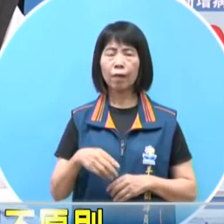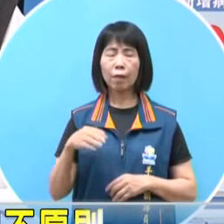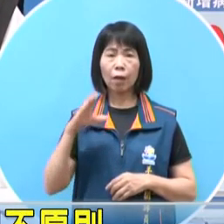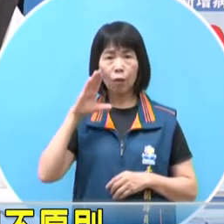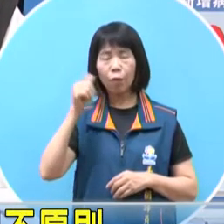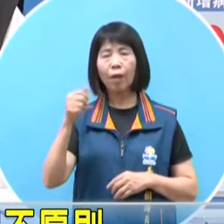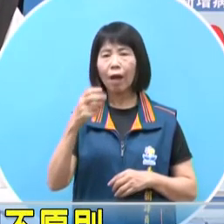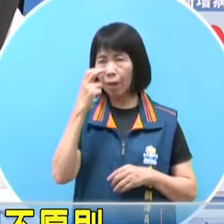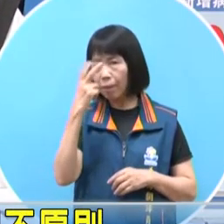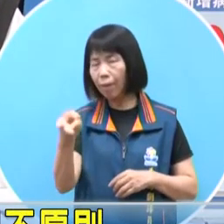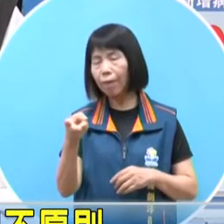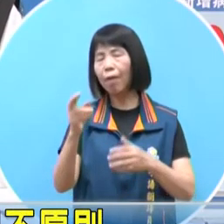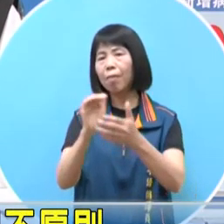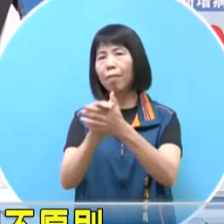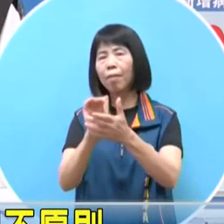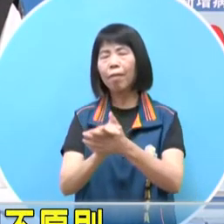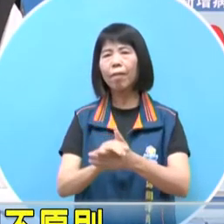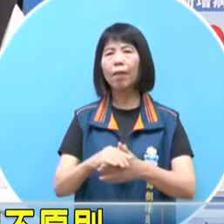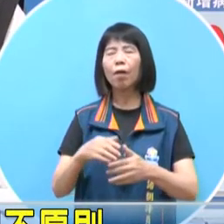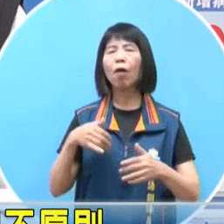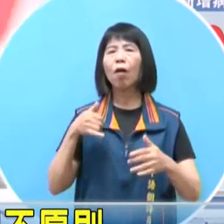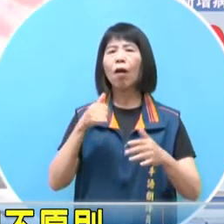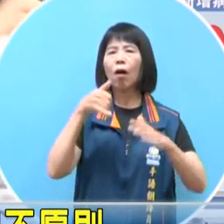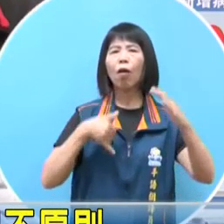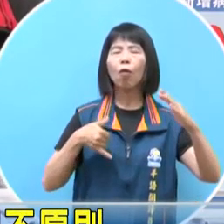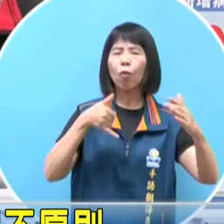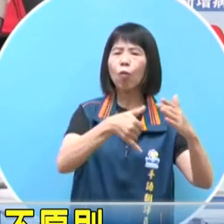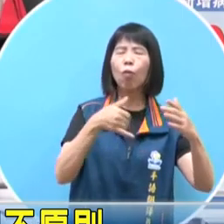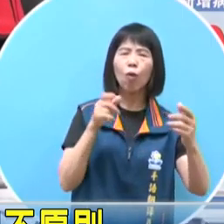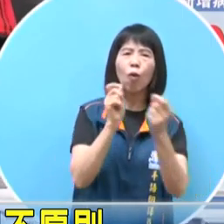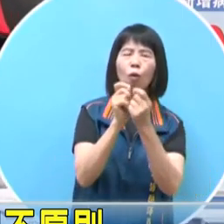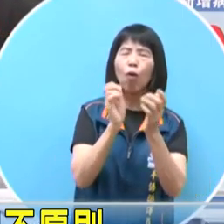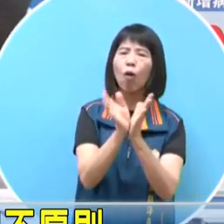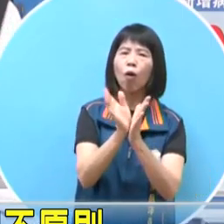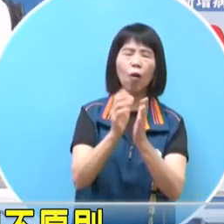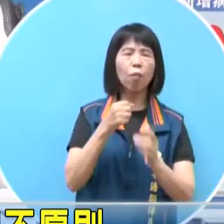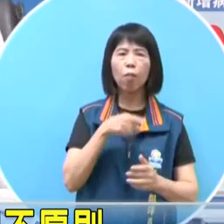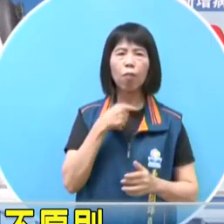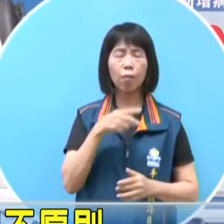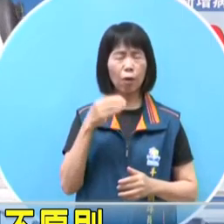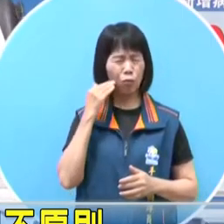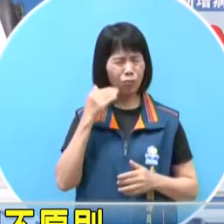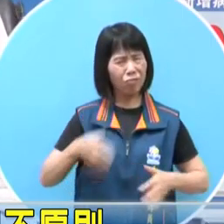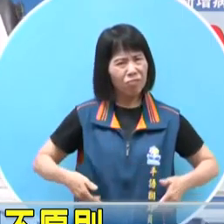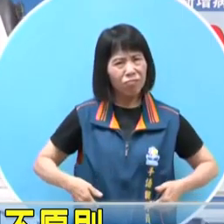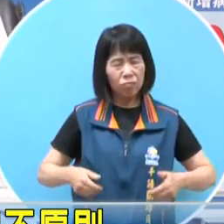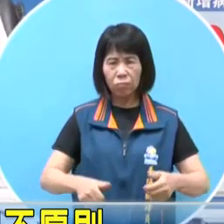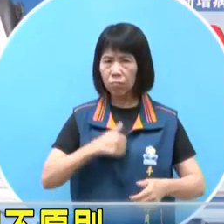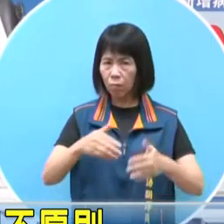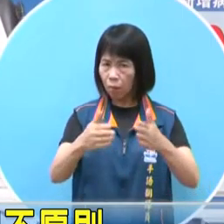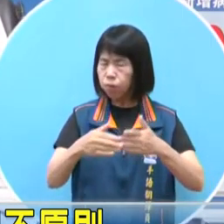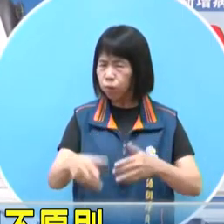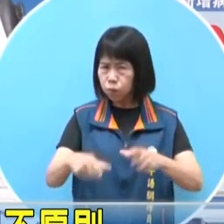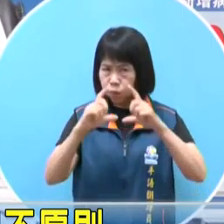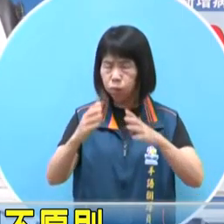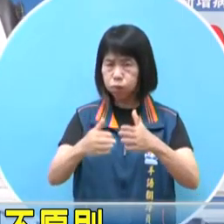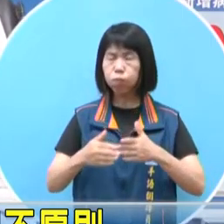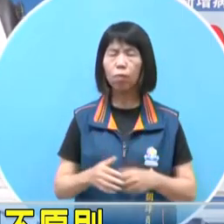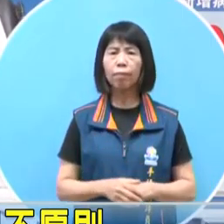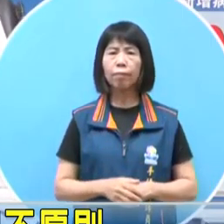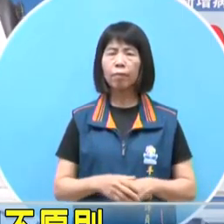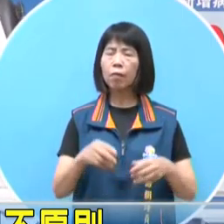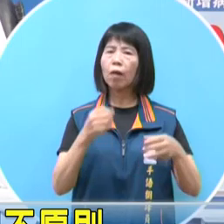探亲、不访友、不串门。那如果您真的非得必要回来，我们在花莲火车站、玉